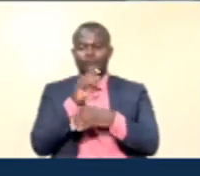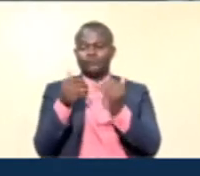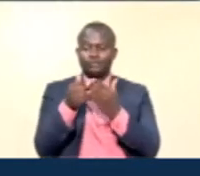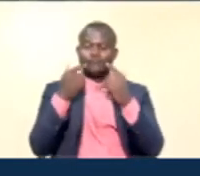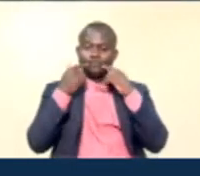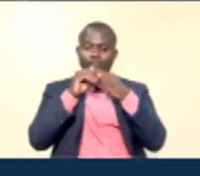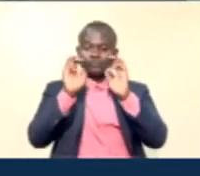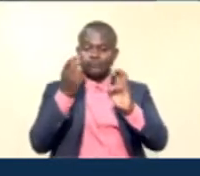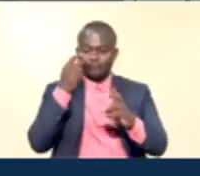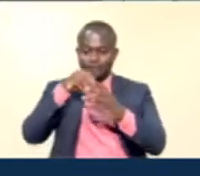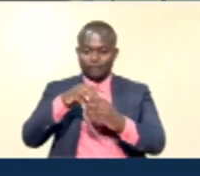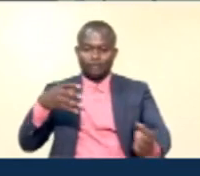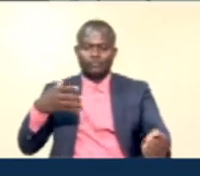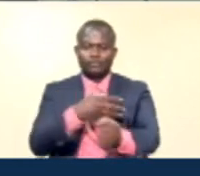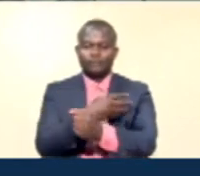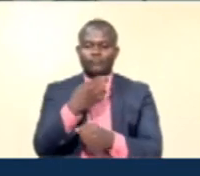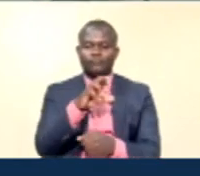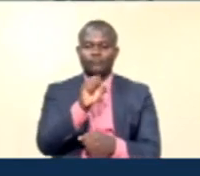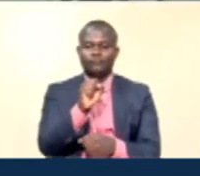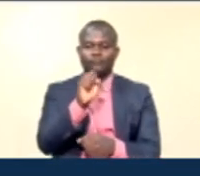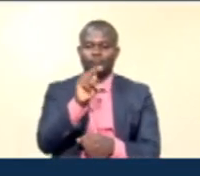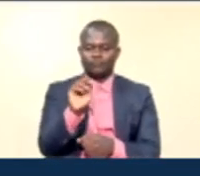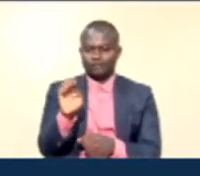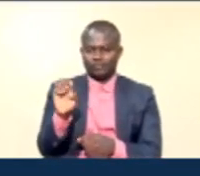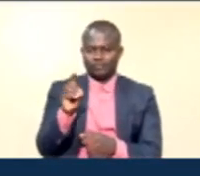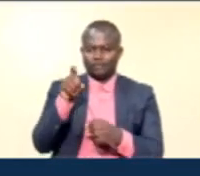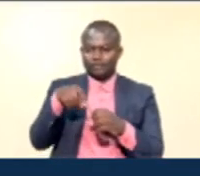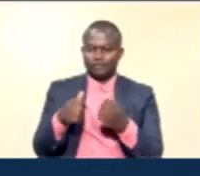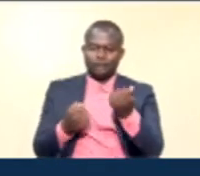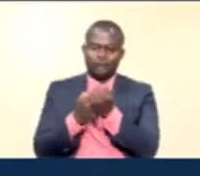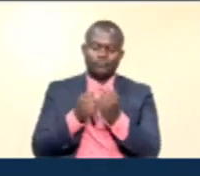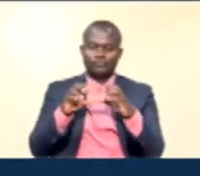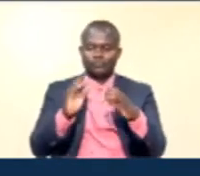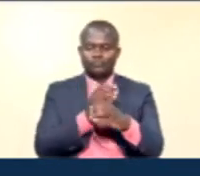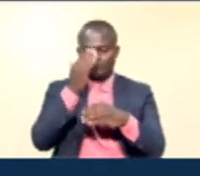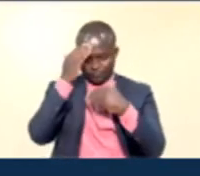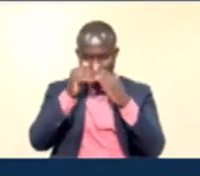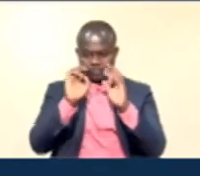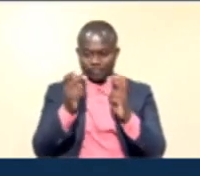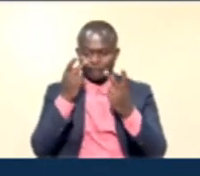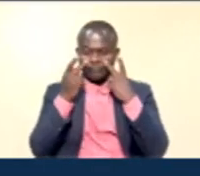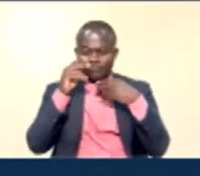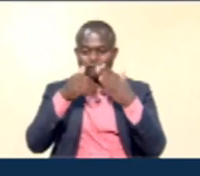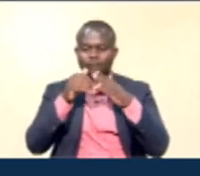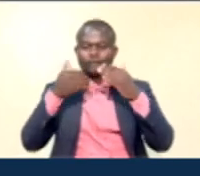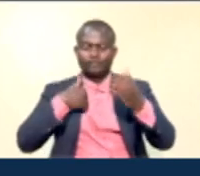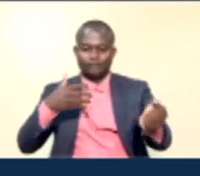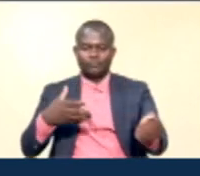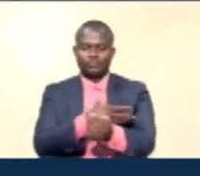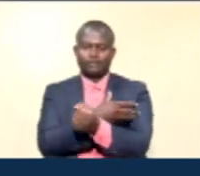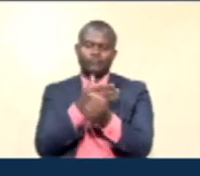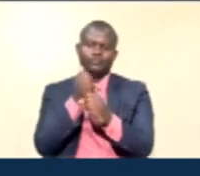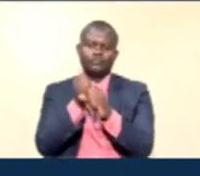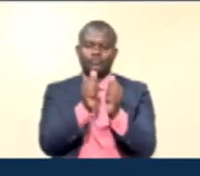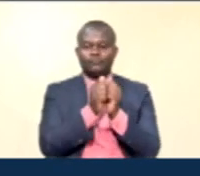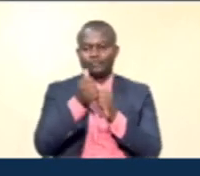avuga ko yabonyemo ubushobozi Chris Neat bikamutera kumwiyambaza ngo amukoreye album ngo kuko yabonye ashoboye bityo bimutera